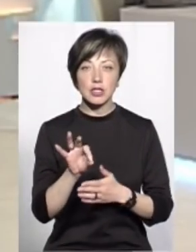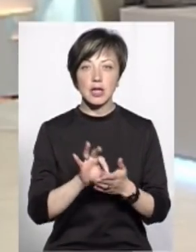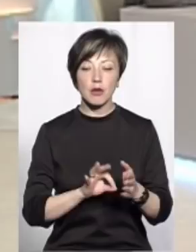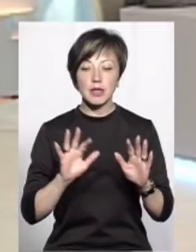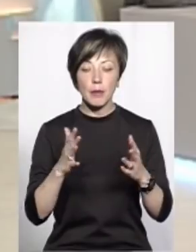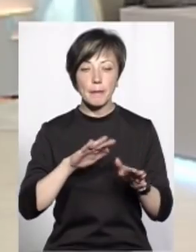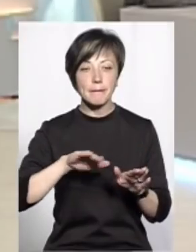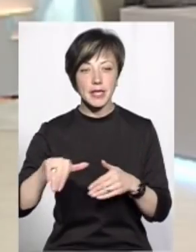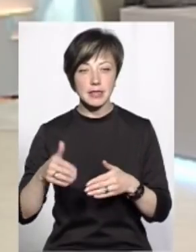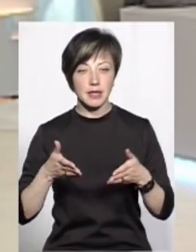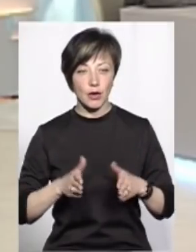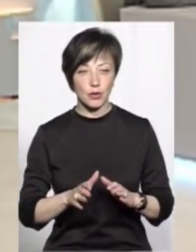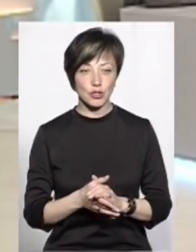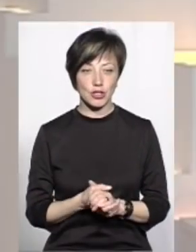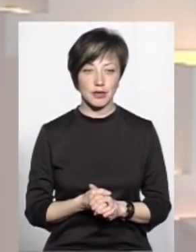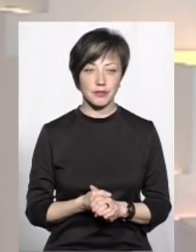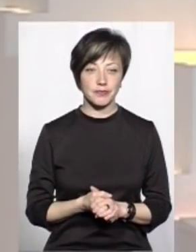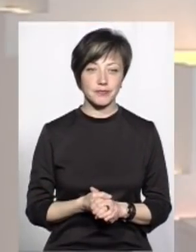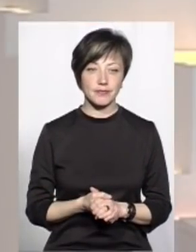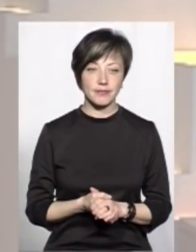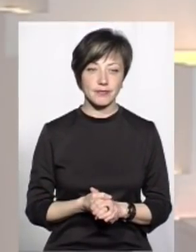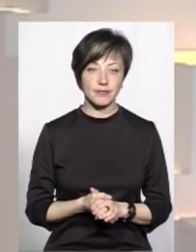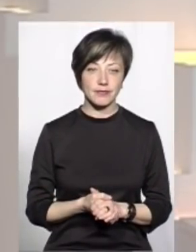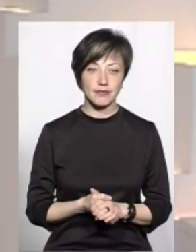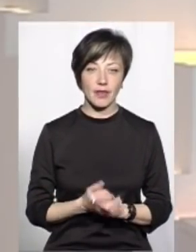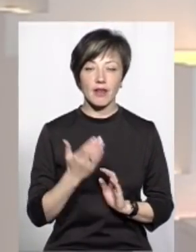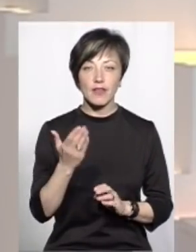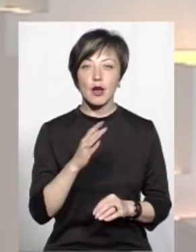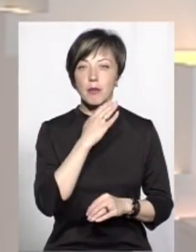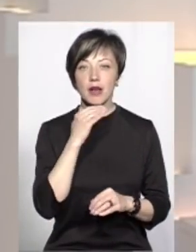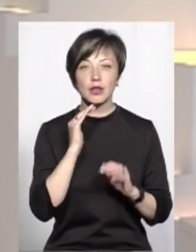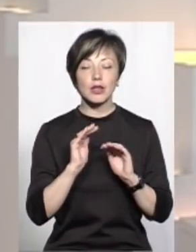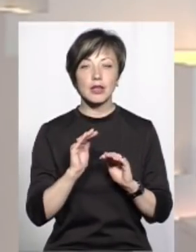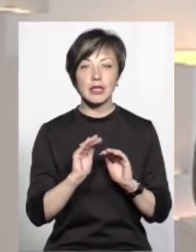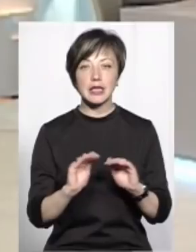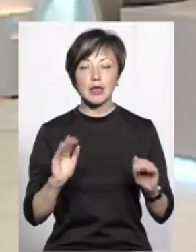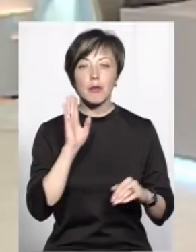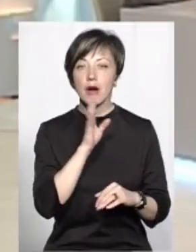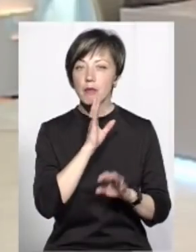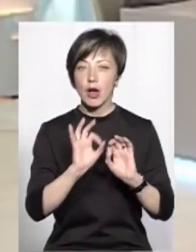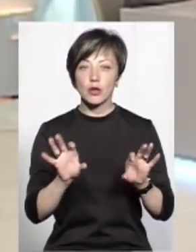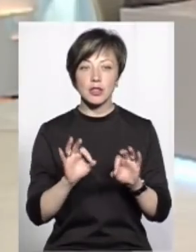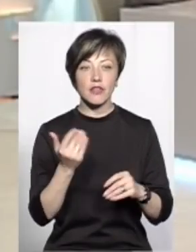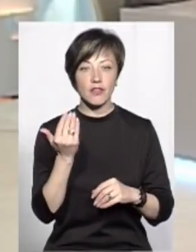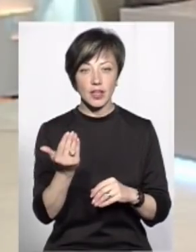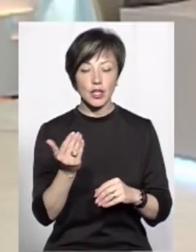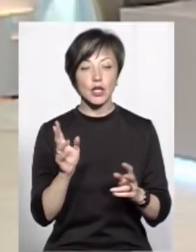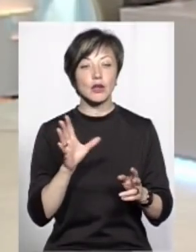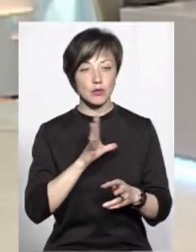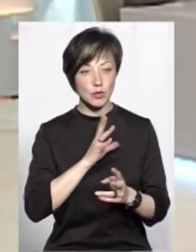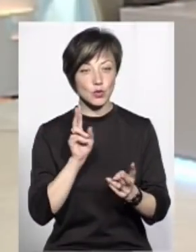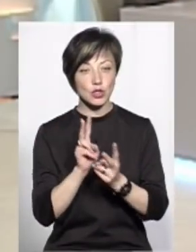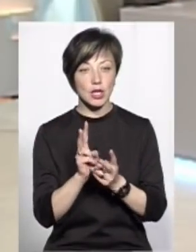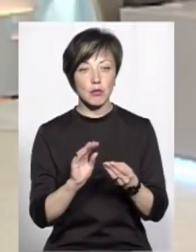трапиться після народження дитини. Пані Юлія, ви як багатодітна мама, розкажіть, а ви зустрічали